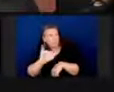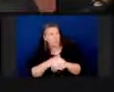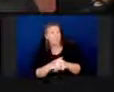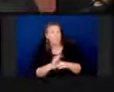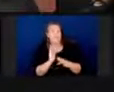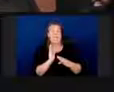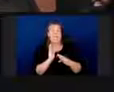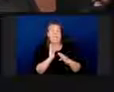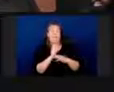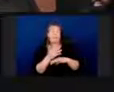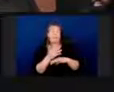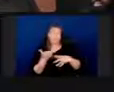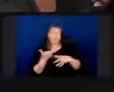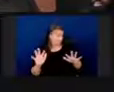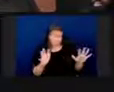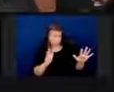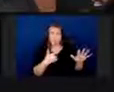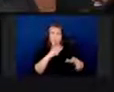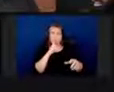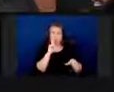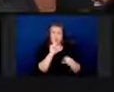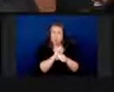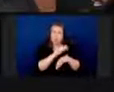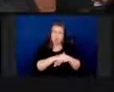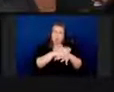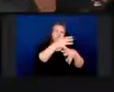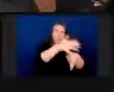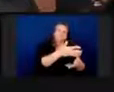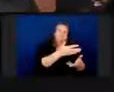نهج الماجنت أو الجذب.